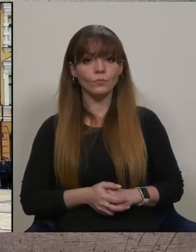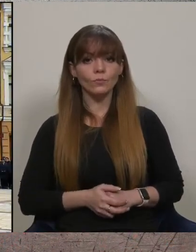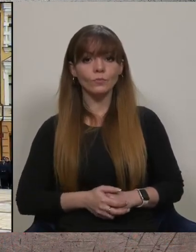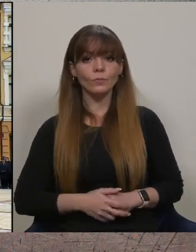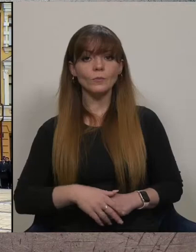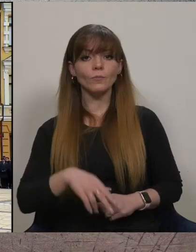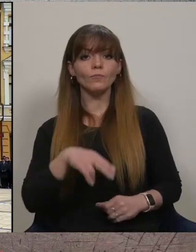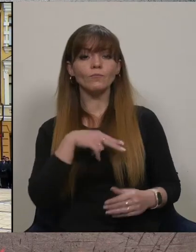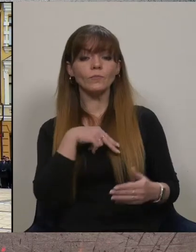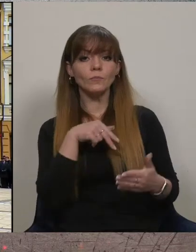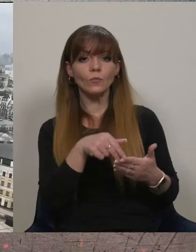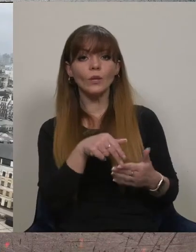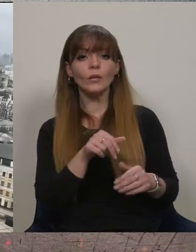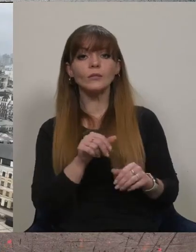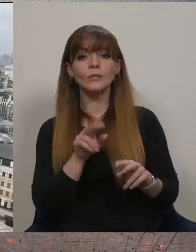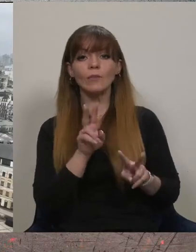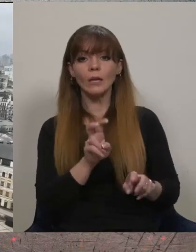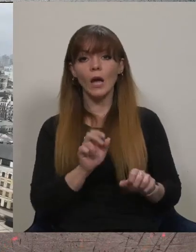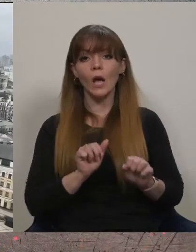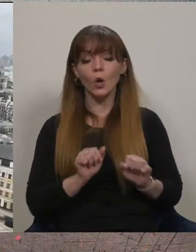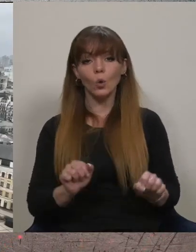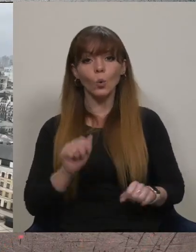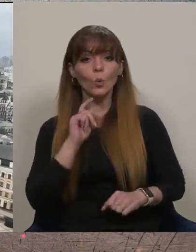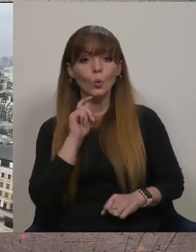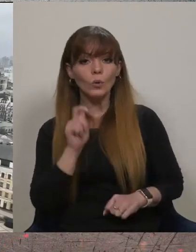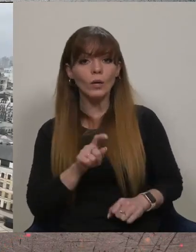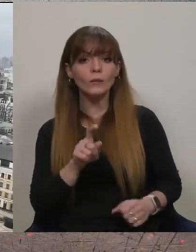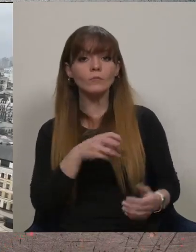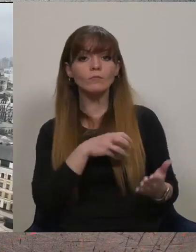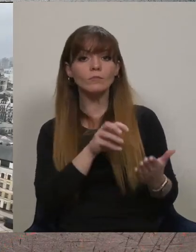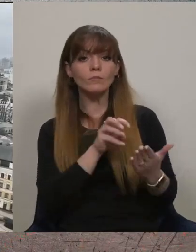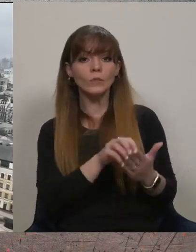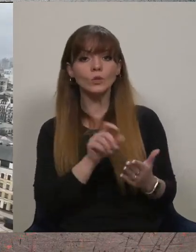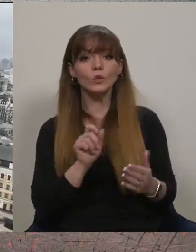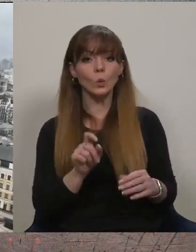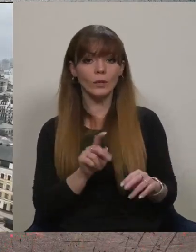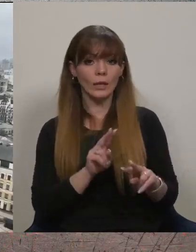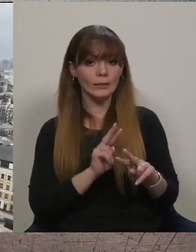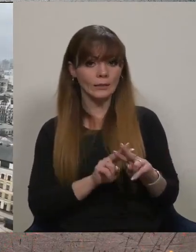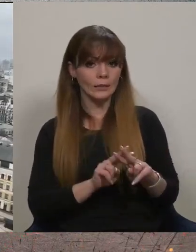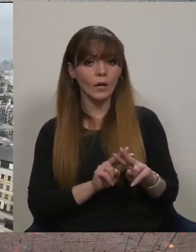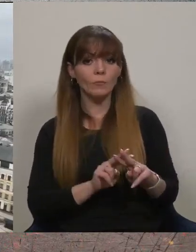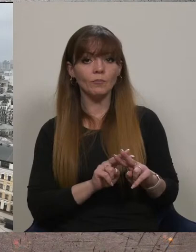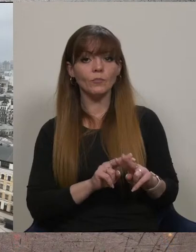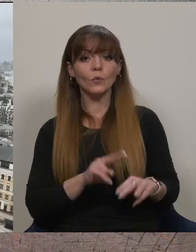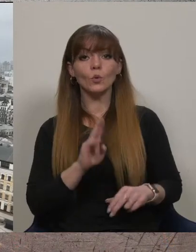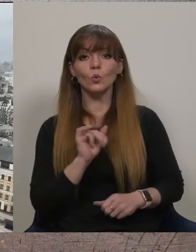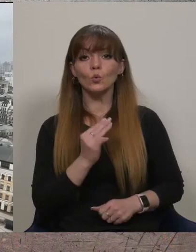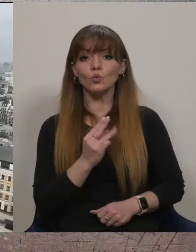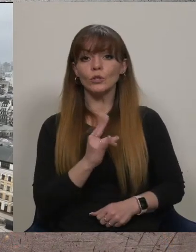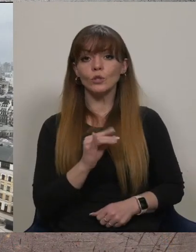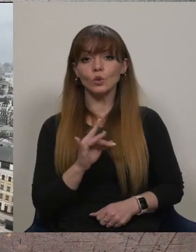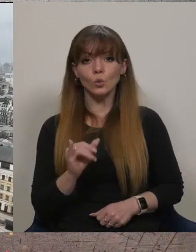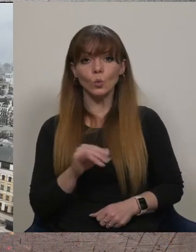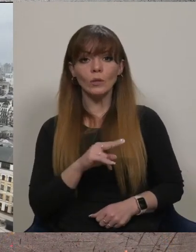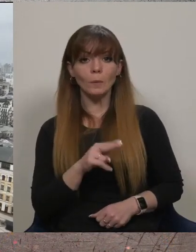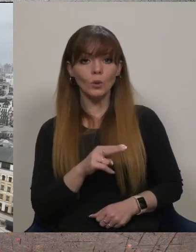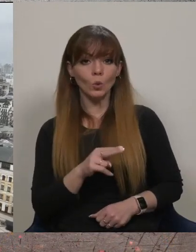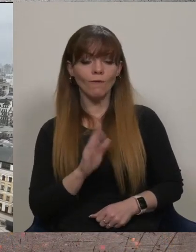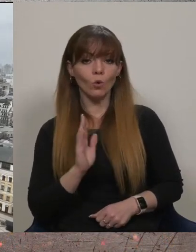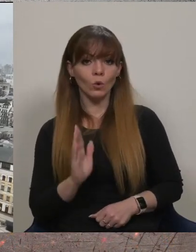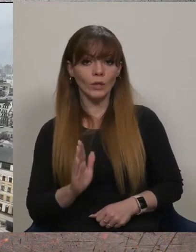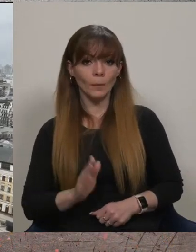Присвоєно звання Герой України з врученням ордена Золота Зірка Кушніру Дмитру